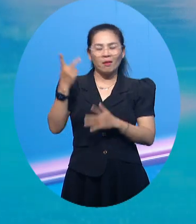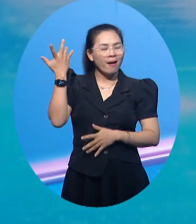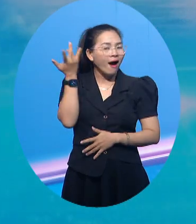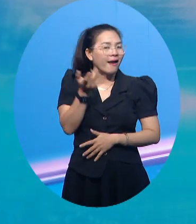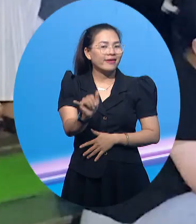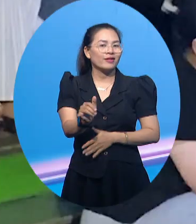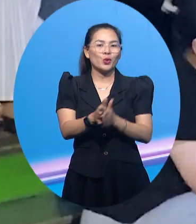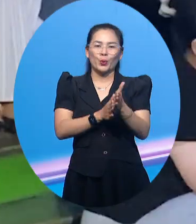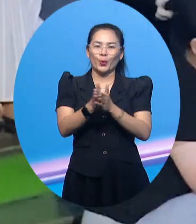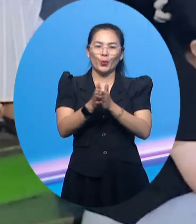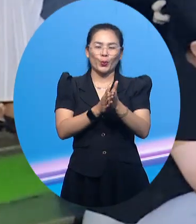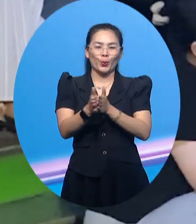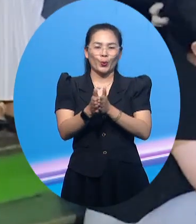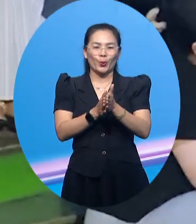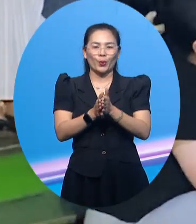dẫn.